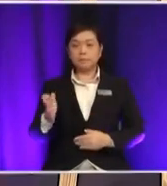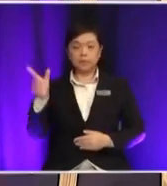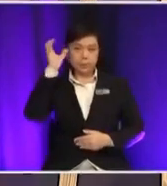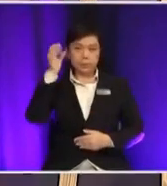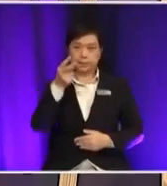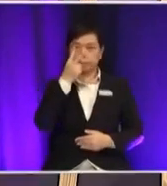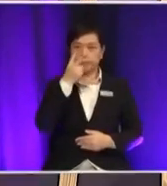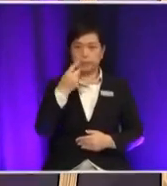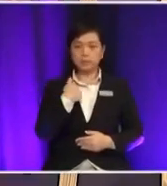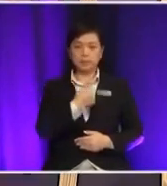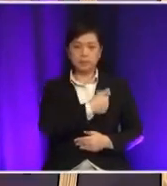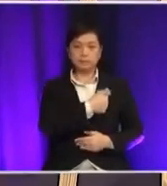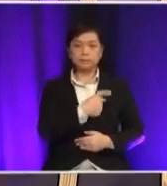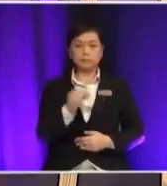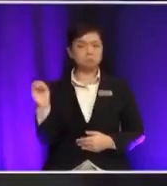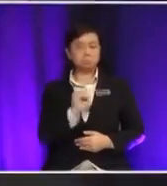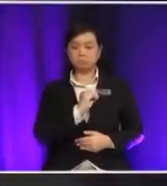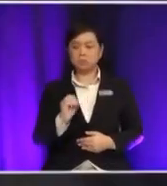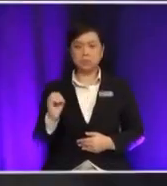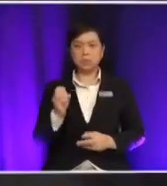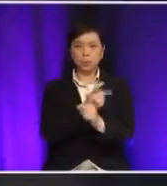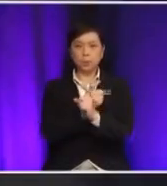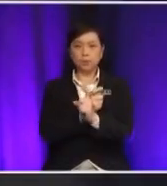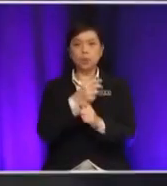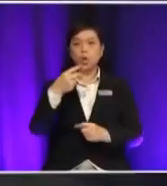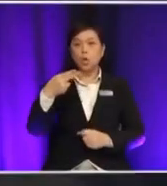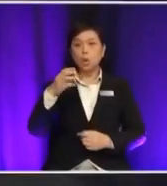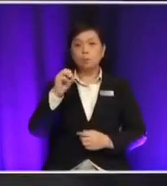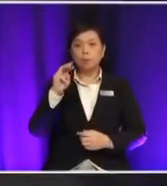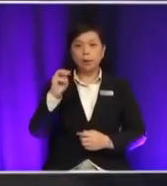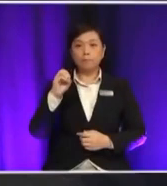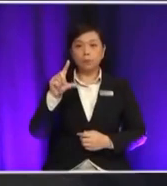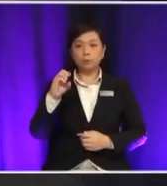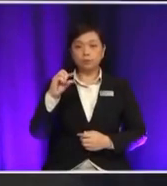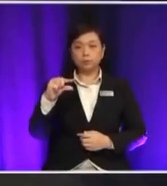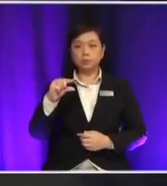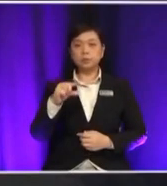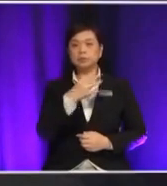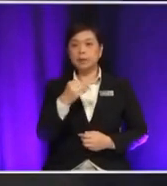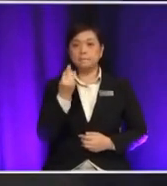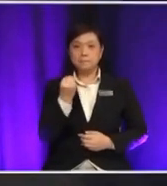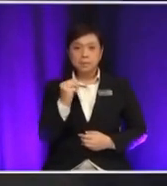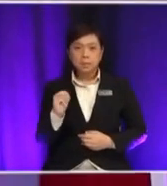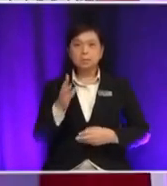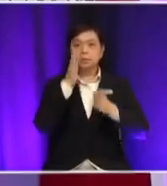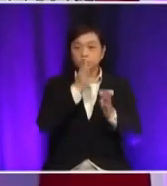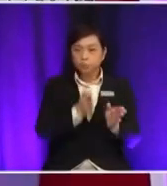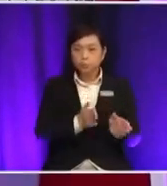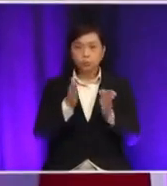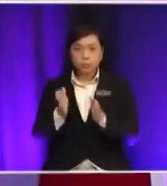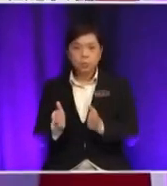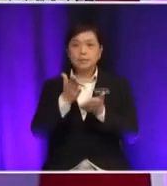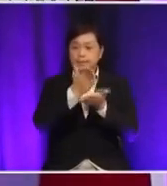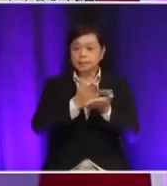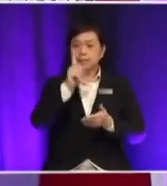Kita tiada Kromosom homolog and mereka menyusun di tengah-tengah awan lain yang ini adalah